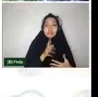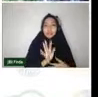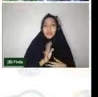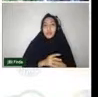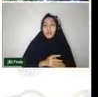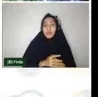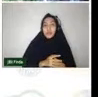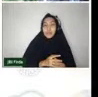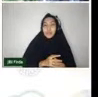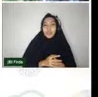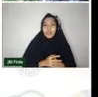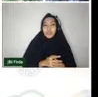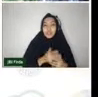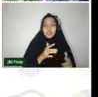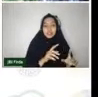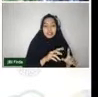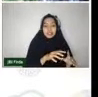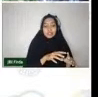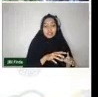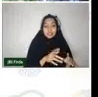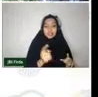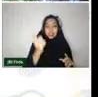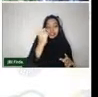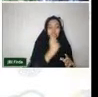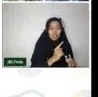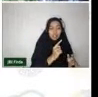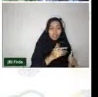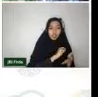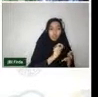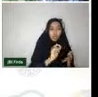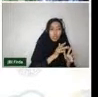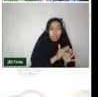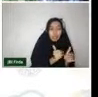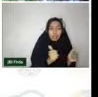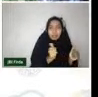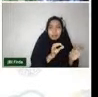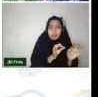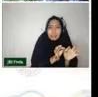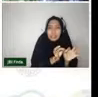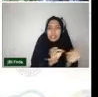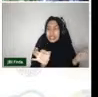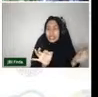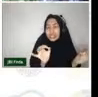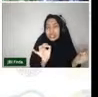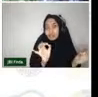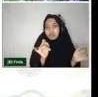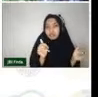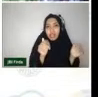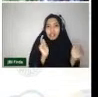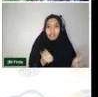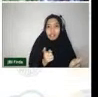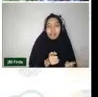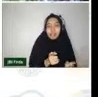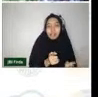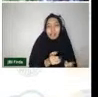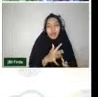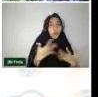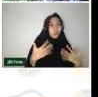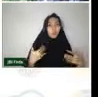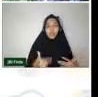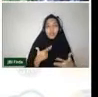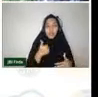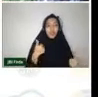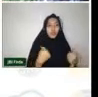mereka itu bisa hadir dengan rapi ke sekolah, bersih. Itu juga suatu hal yang sangat luar biasa. Mereka bisa mengikuti apa